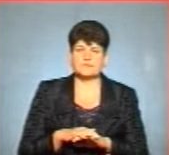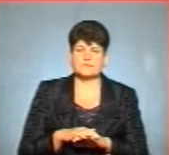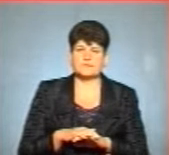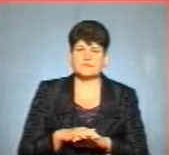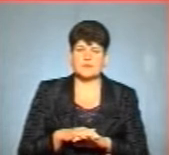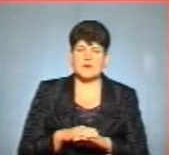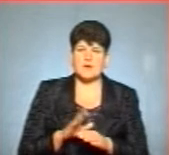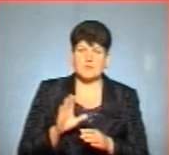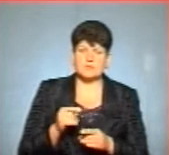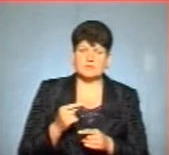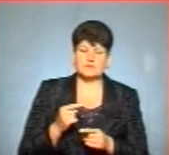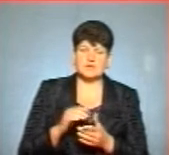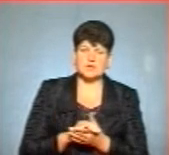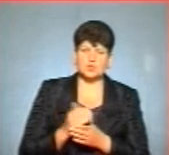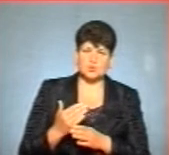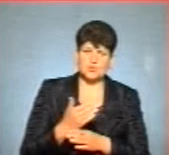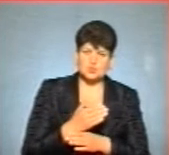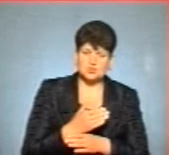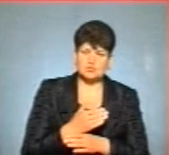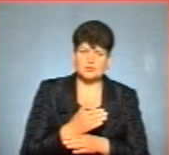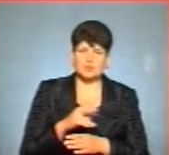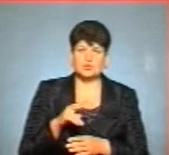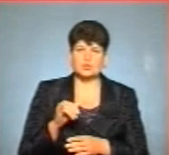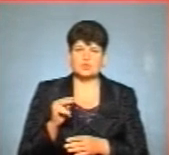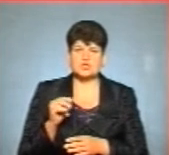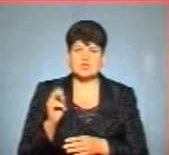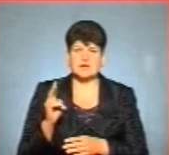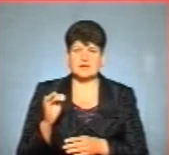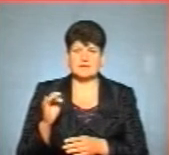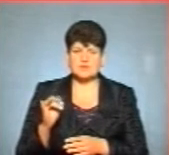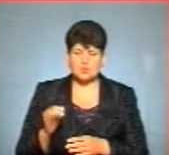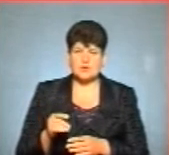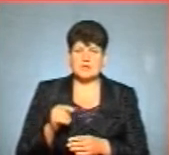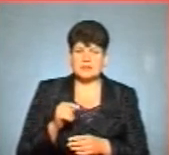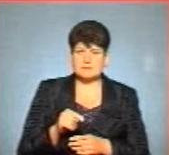в мікрорайон Дружбу на вулицю Лучиківського. Тим самим ми